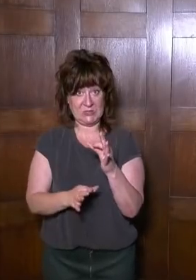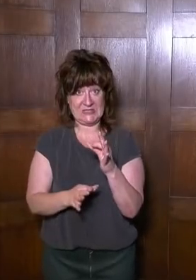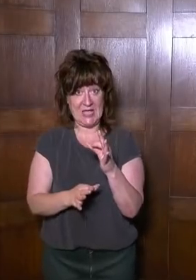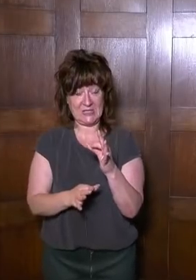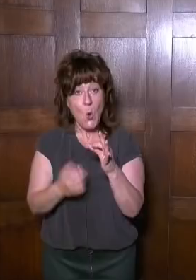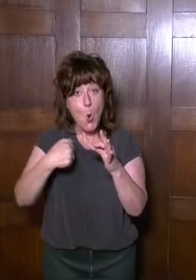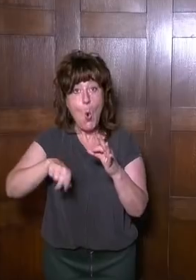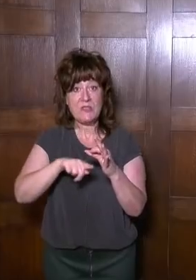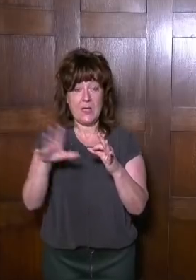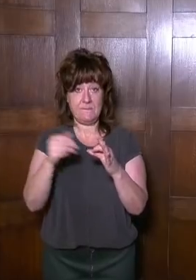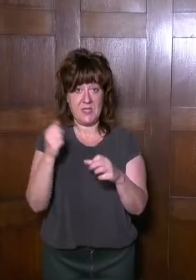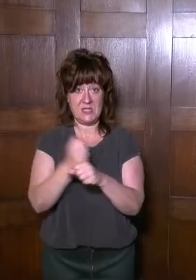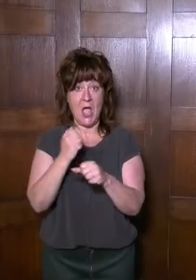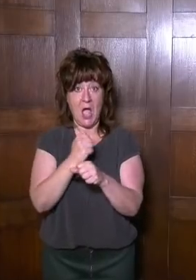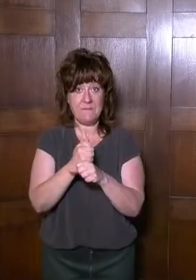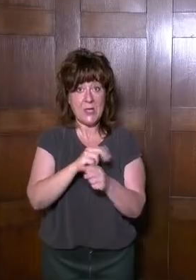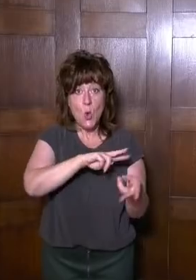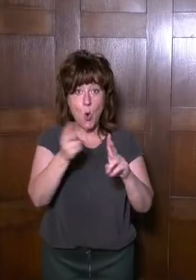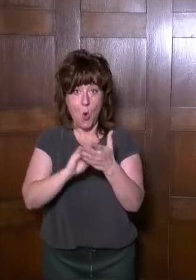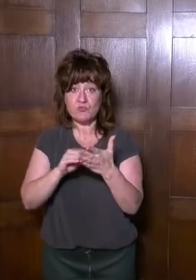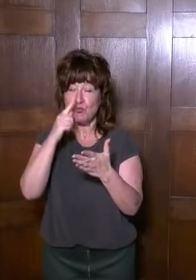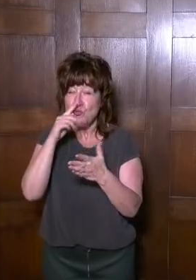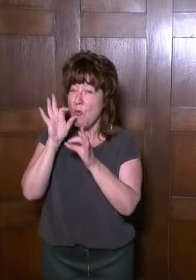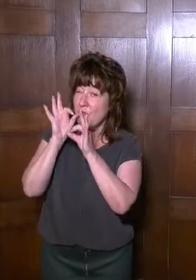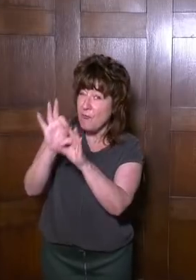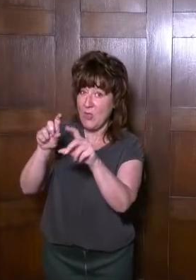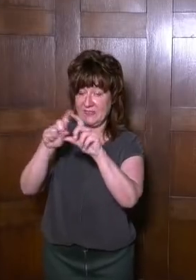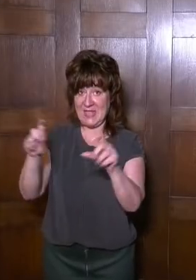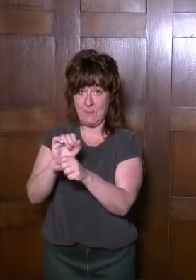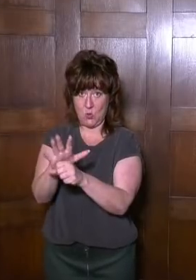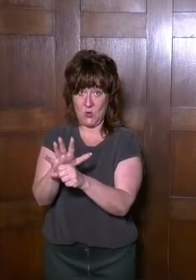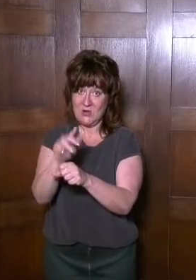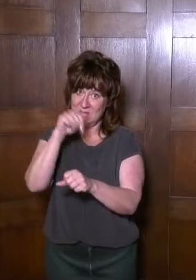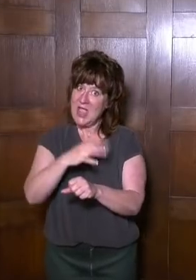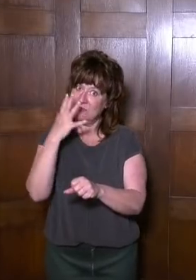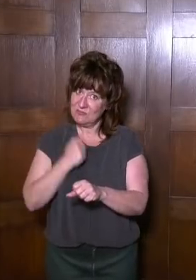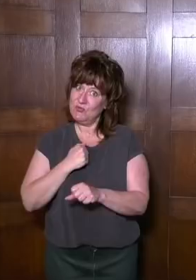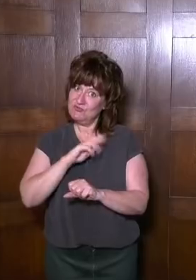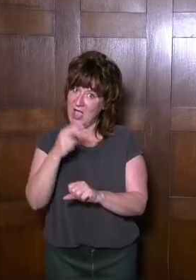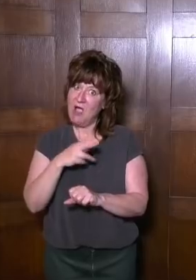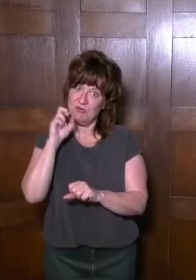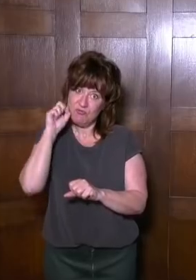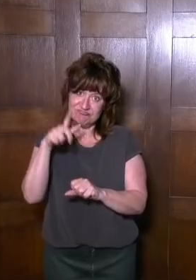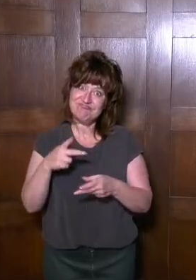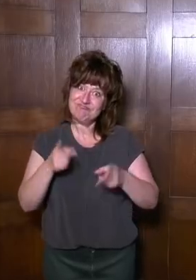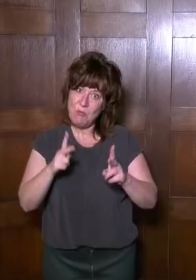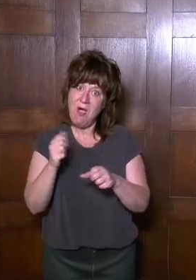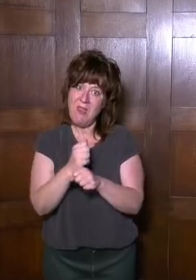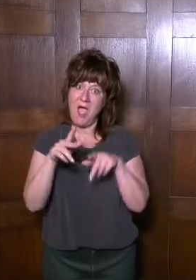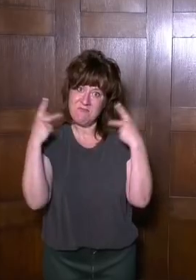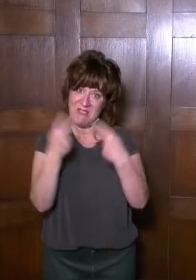so umgeschult, dass sie nur noch für Corona gearbeitet haben. Und jetzt möchten wir auch gern wieder zurück in unsere normalen Arbeitswelt.